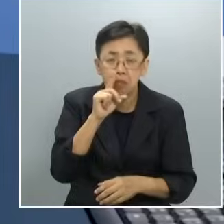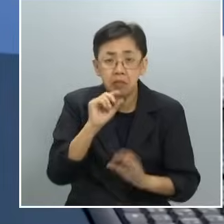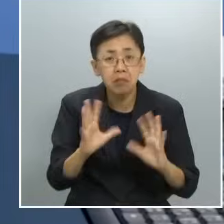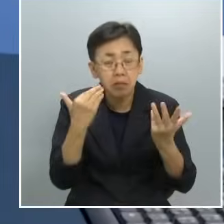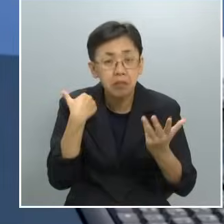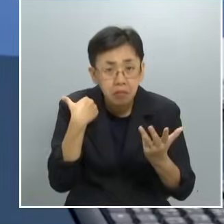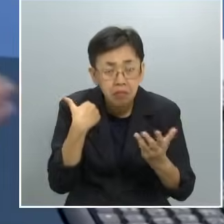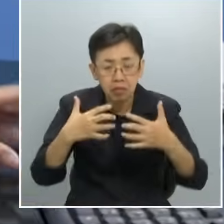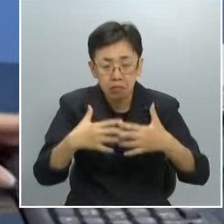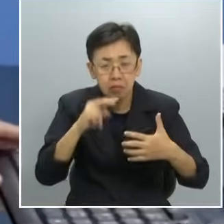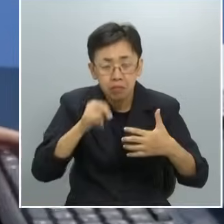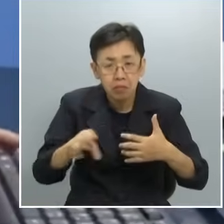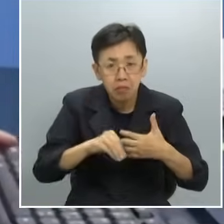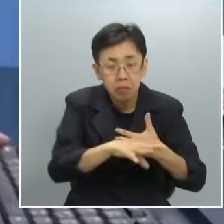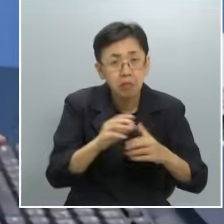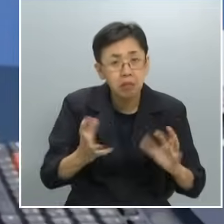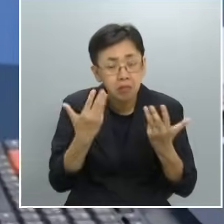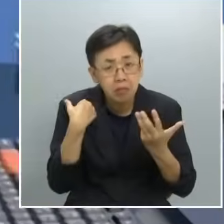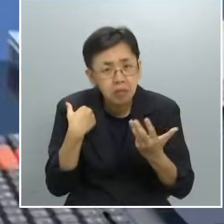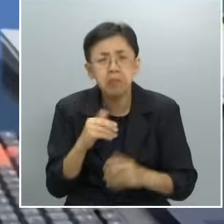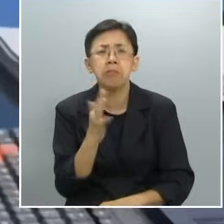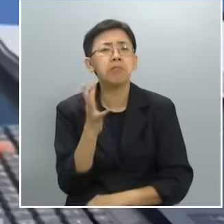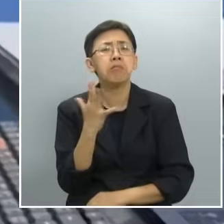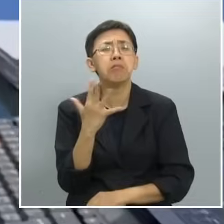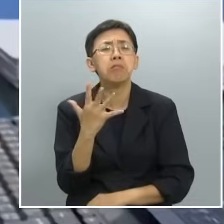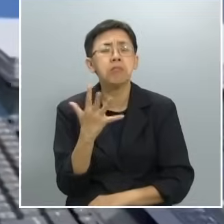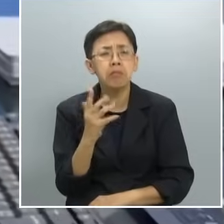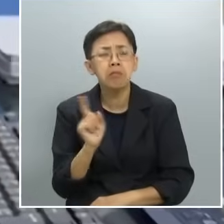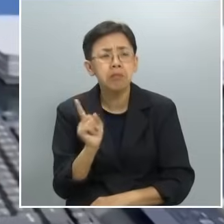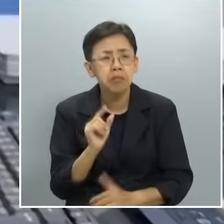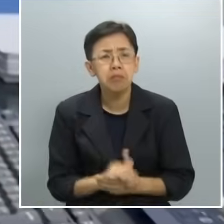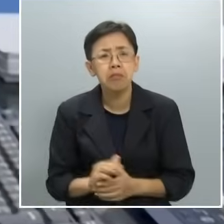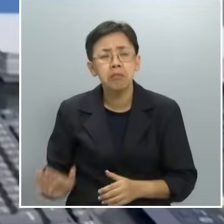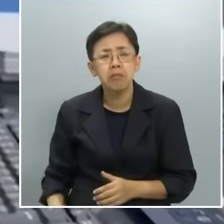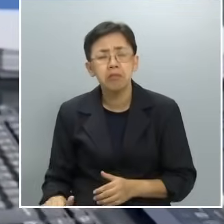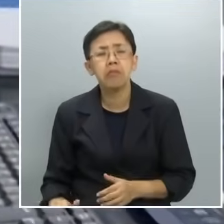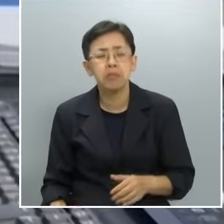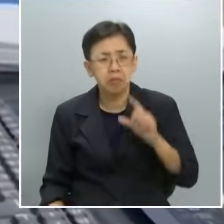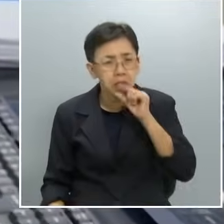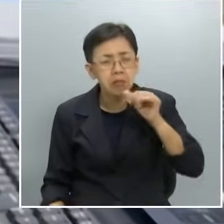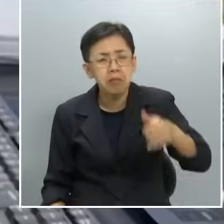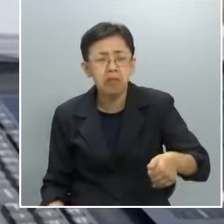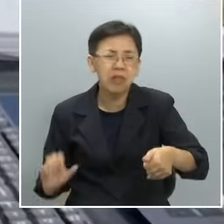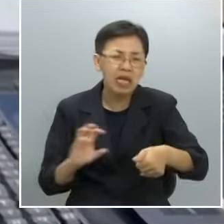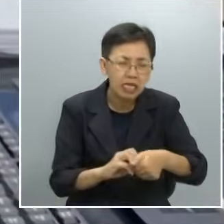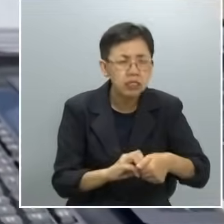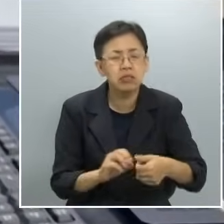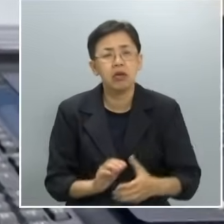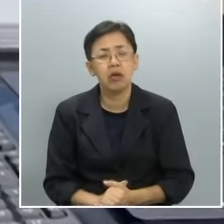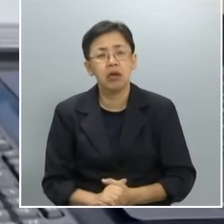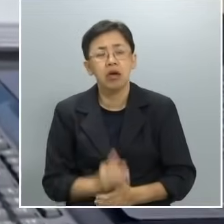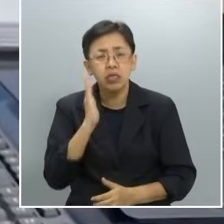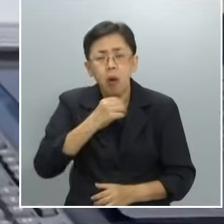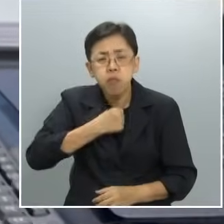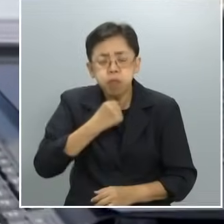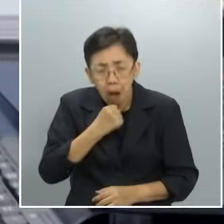เครื่องสูบน้ำหายหรือเปล่าตำรวจบอกไม่มีนะมีแต่คดีหมากัดไก่ค่ะส่วนเรื่องลุงวิเชียนเจอกระสือแล้ว